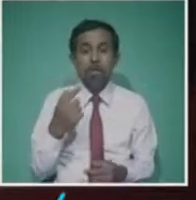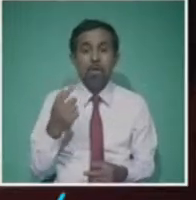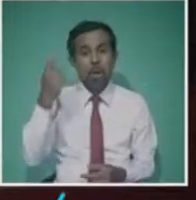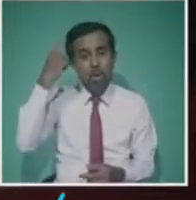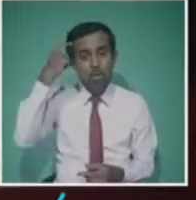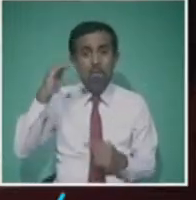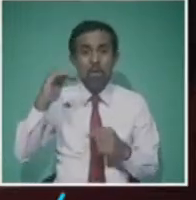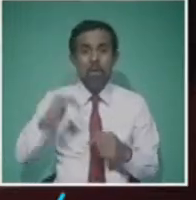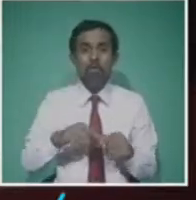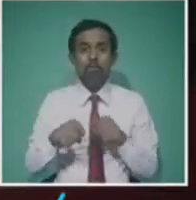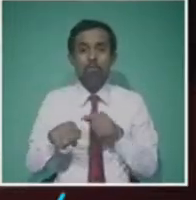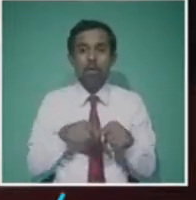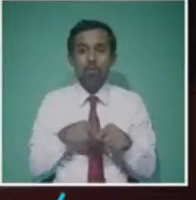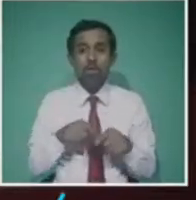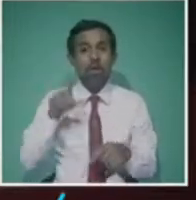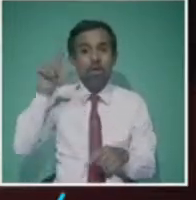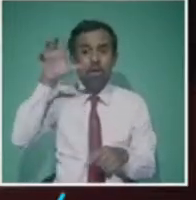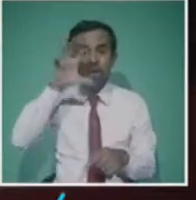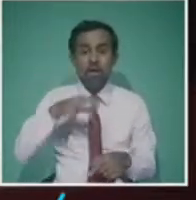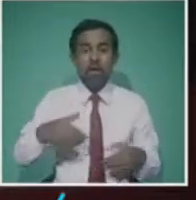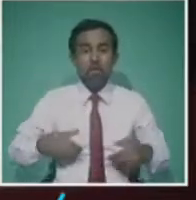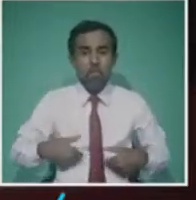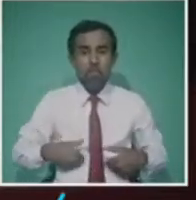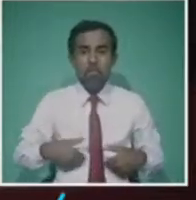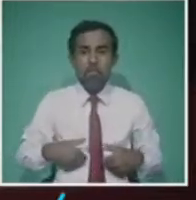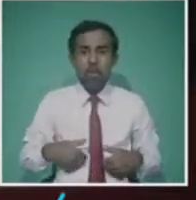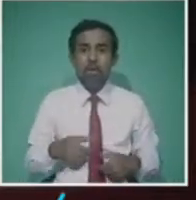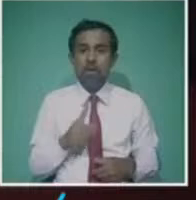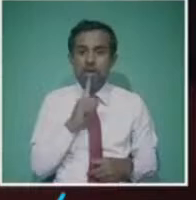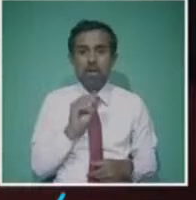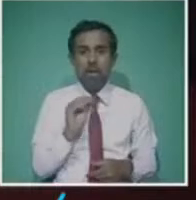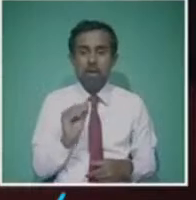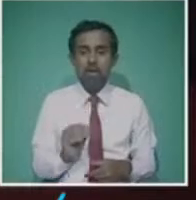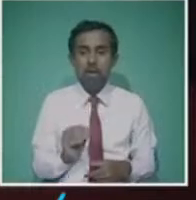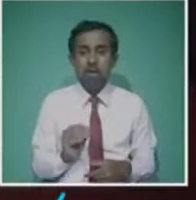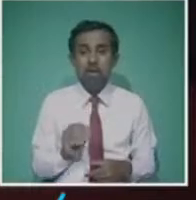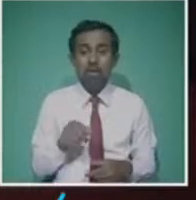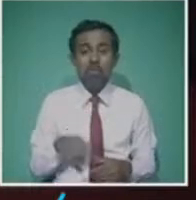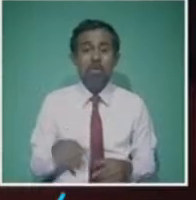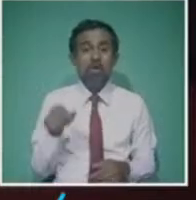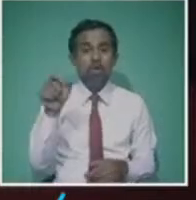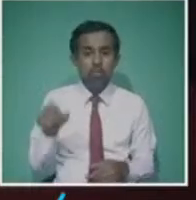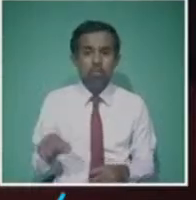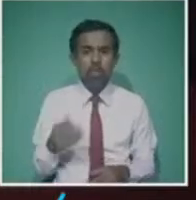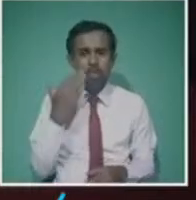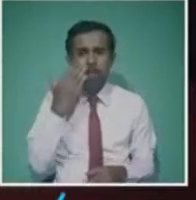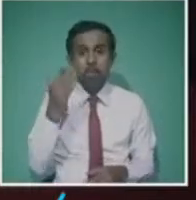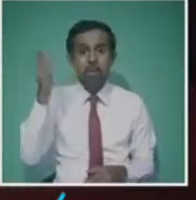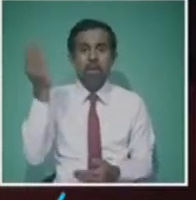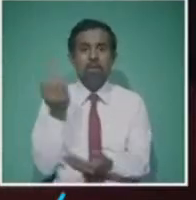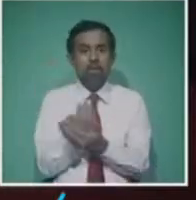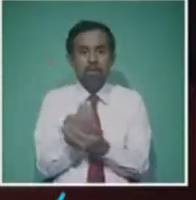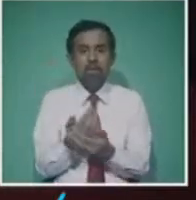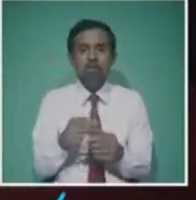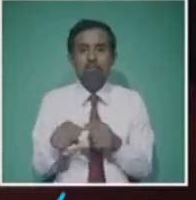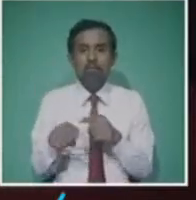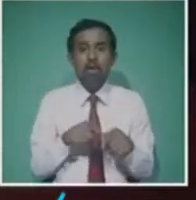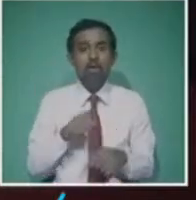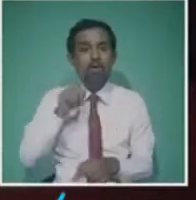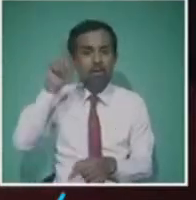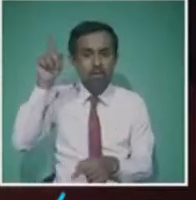මන්දබුද්ධිකෙක් කියලා ඒ රටවල මිනිස්සු බඩගින්න ඉන්නවා කියලා කියනවා නම් එහෙමනම් මේ පුද්ගලයා මට පේන්නේ හේ හිඟා කාලා තියෙන අතීතයේ